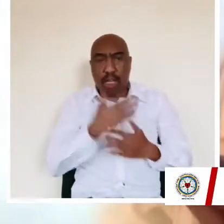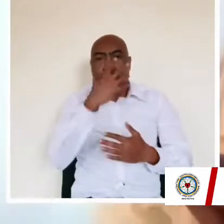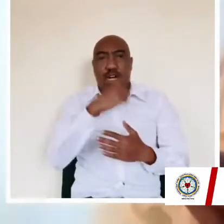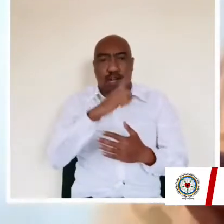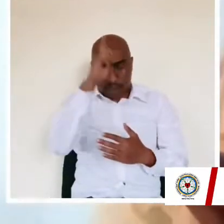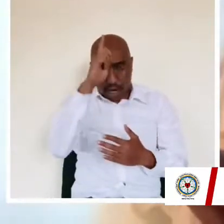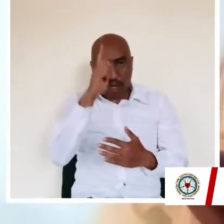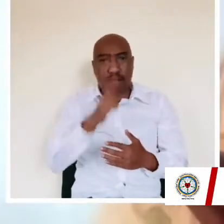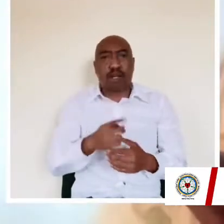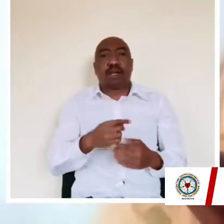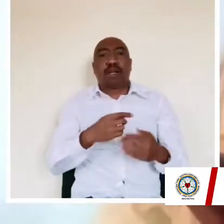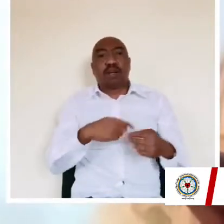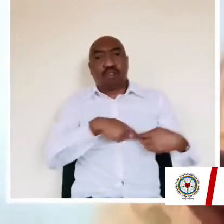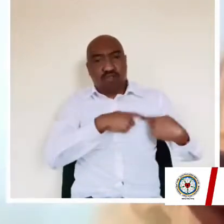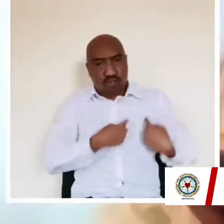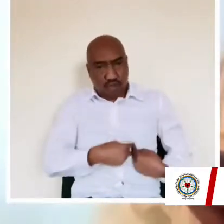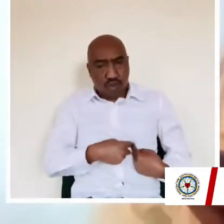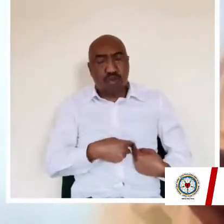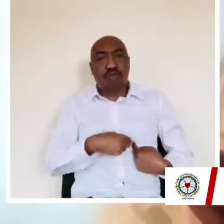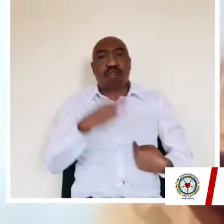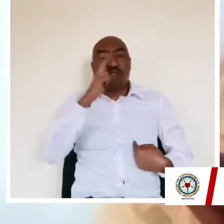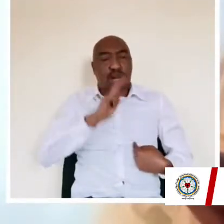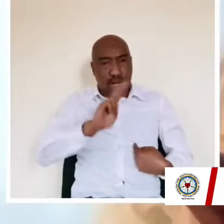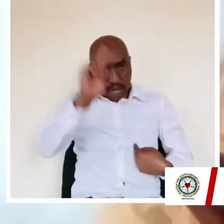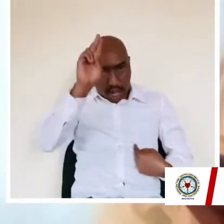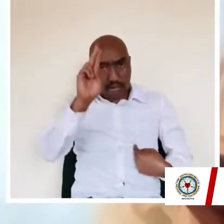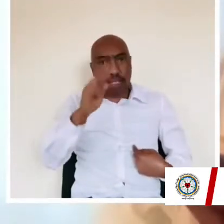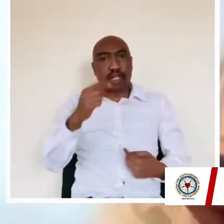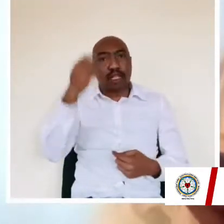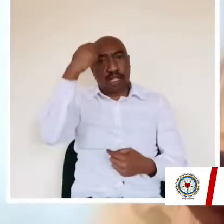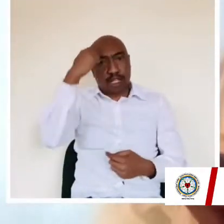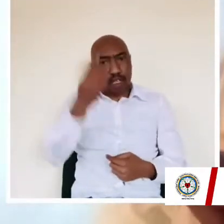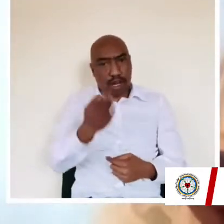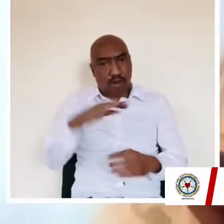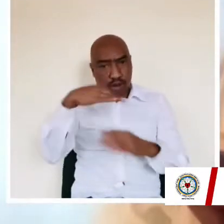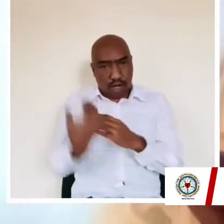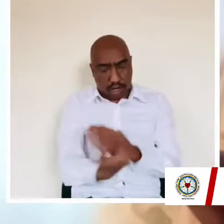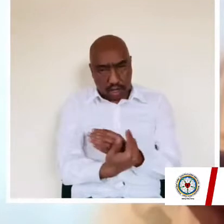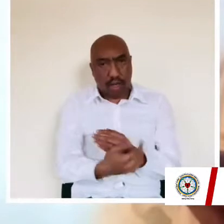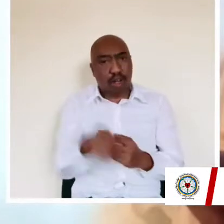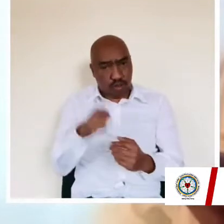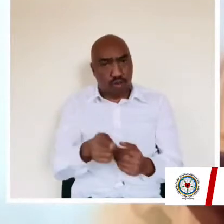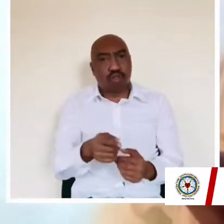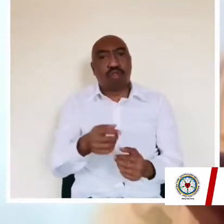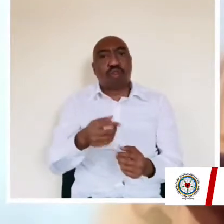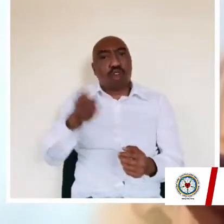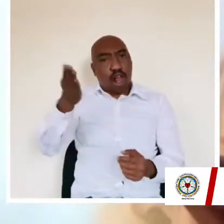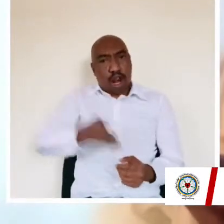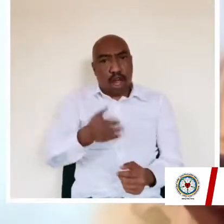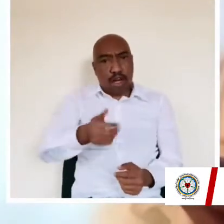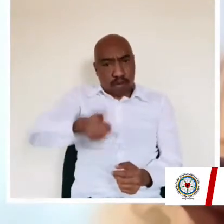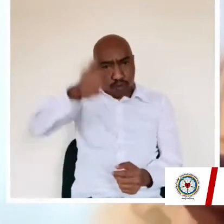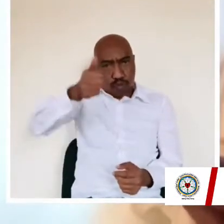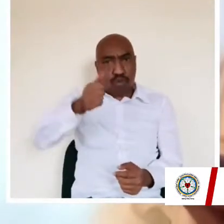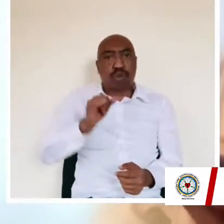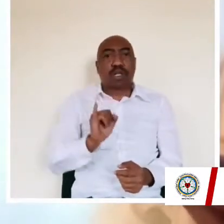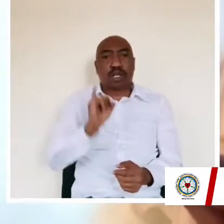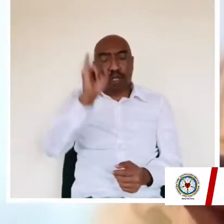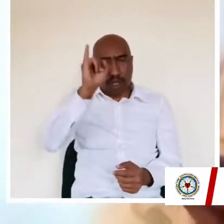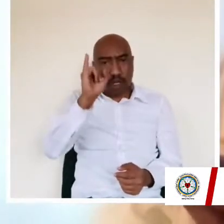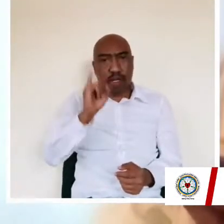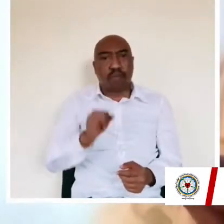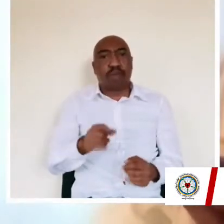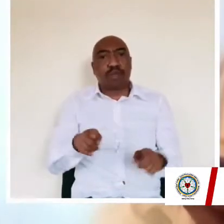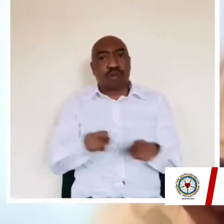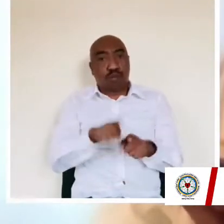cœur, de toute ton âme et de tout ton esprit. C'est là le commandement le plus grand et le plus important. Et voici le